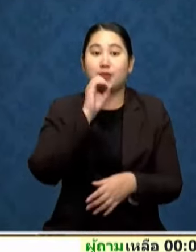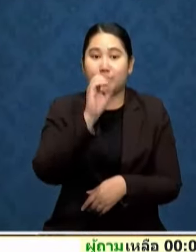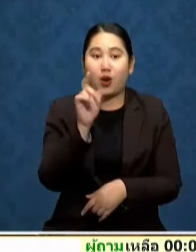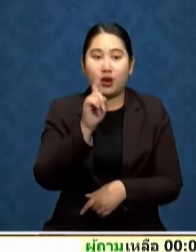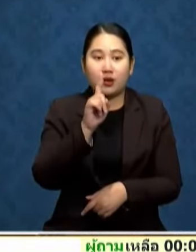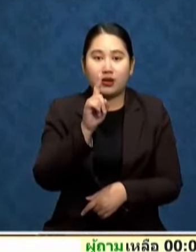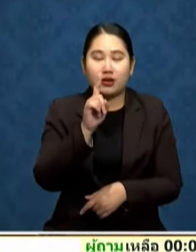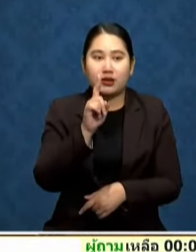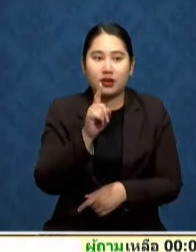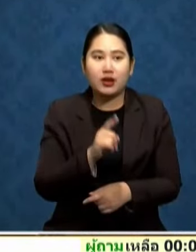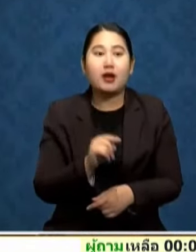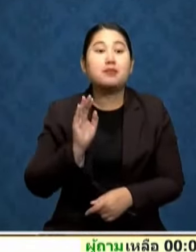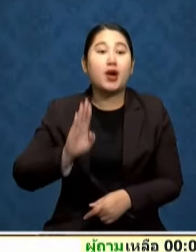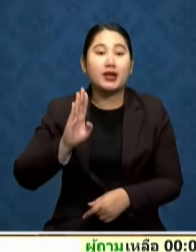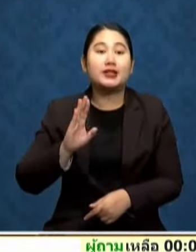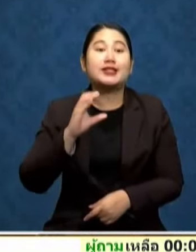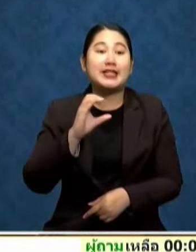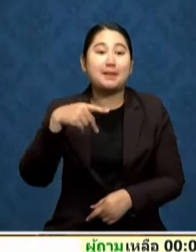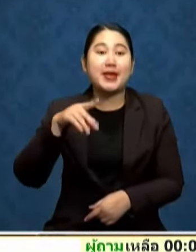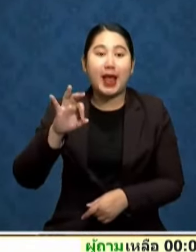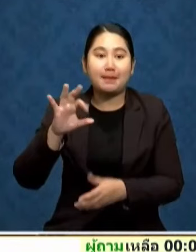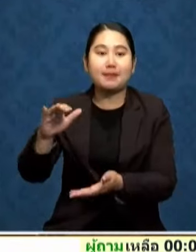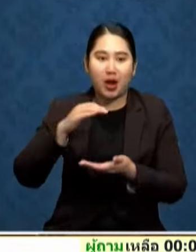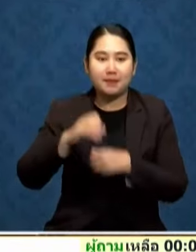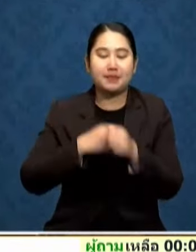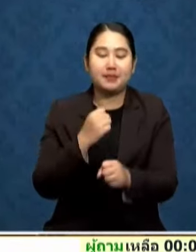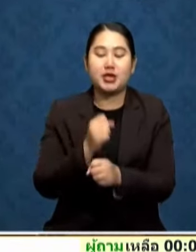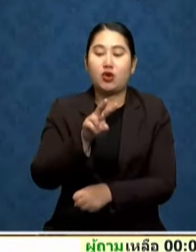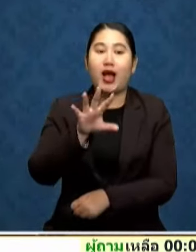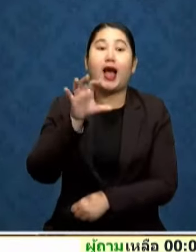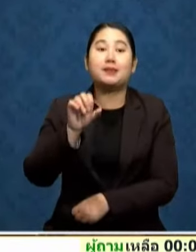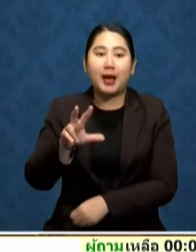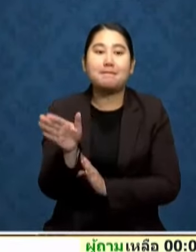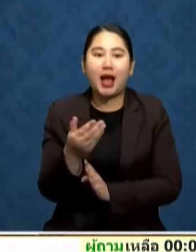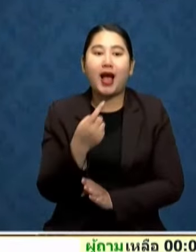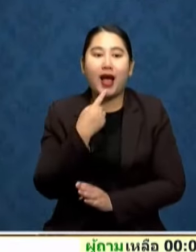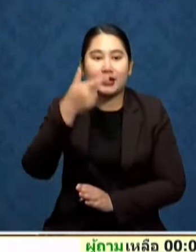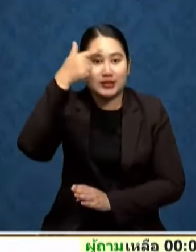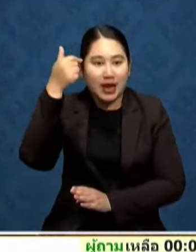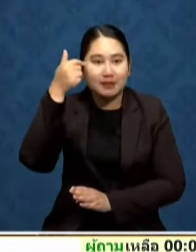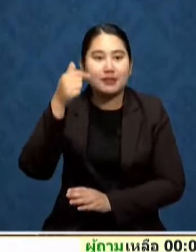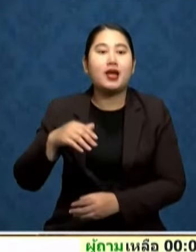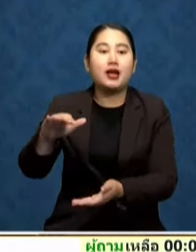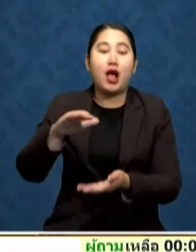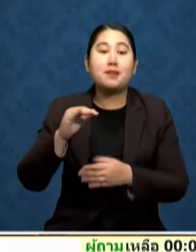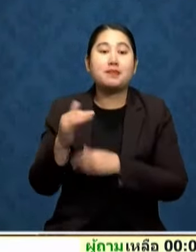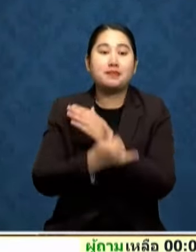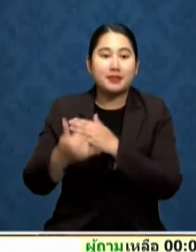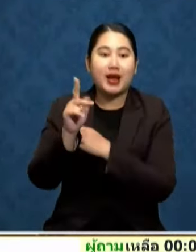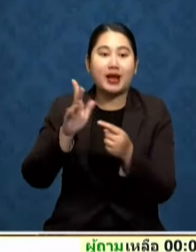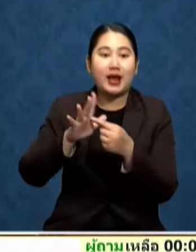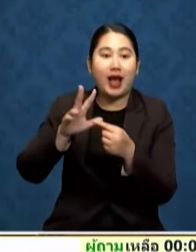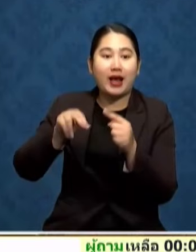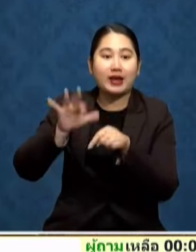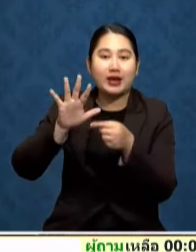าทางบริษัทได้นำเข้าในปี53ซึ่งเป็นปลาหมอคางดำที่นำเข้าจากประเทศกาหน้าเป็นปลา